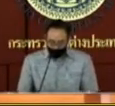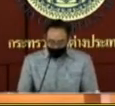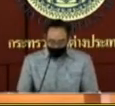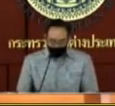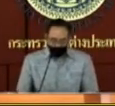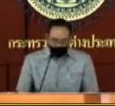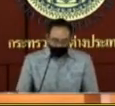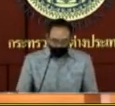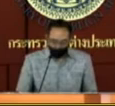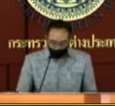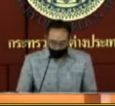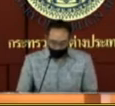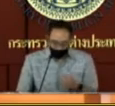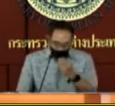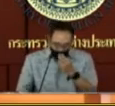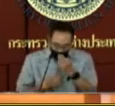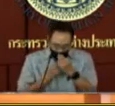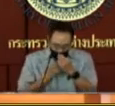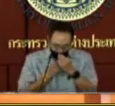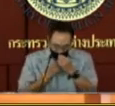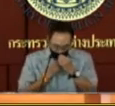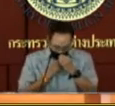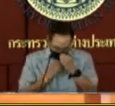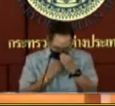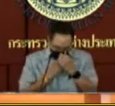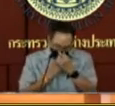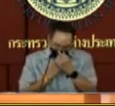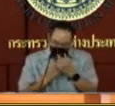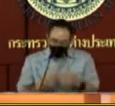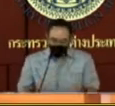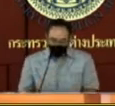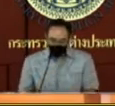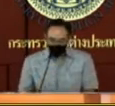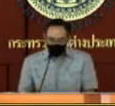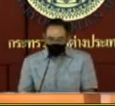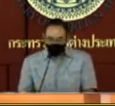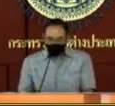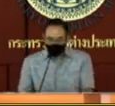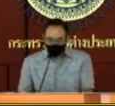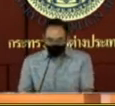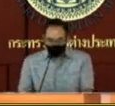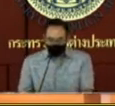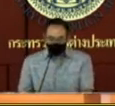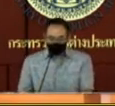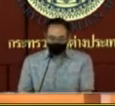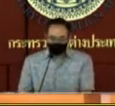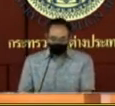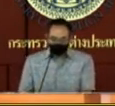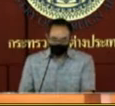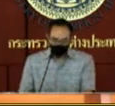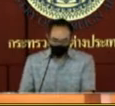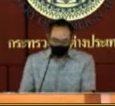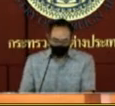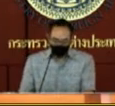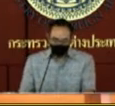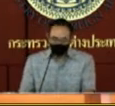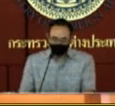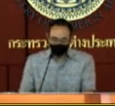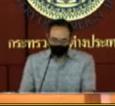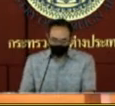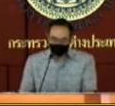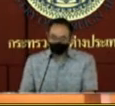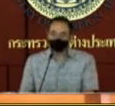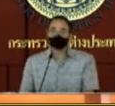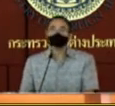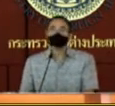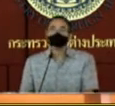ได้สอบถามถึงโอกาสที่ไทยจะเข้าร่วมเป็นภาคีความตกลงที่ครอบคลุมและก้าวหน้าสำหรับหุ้นส่วนทางเศรษฐกิจ